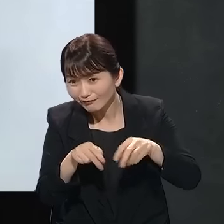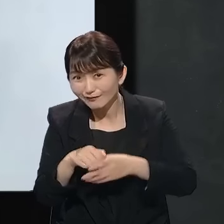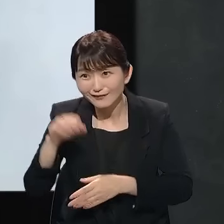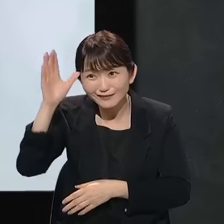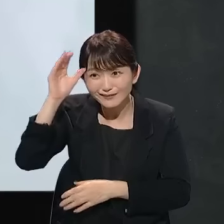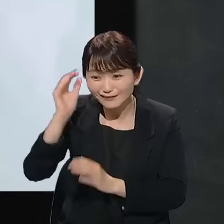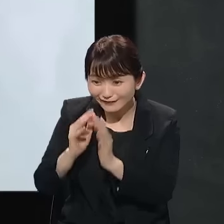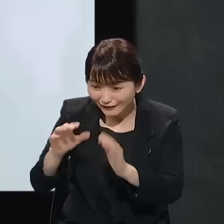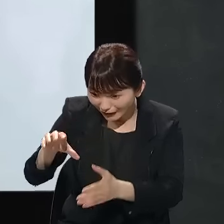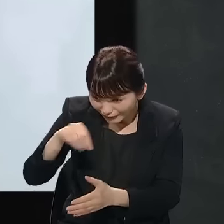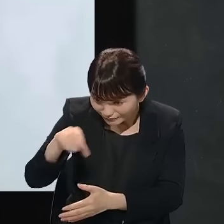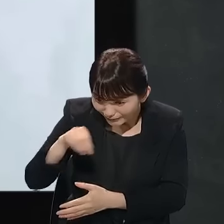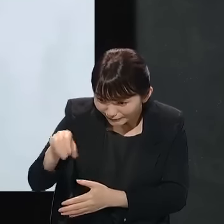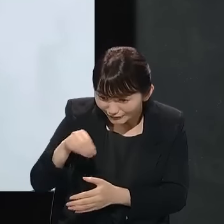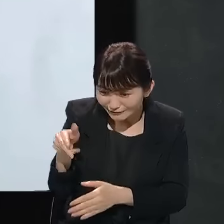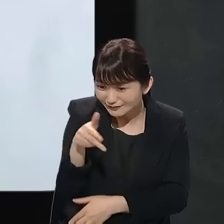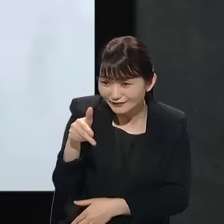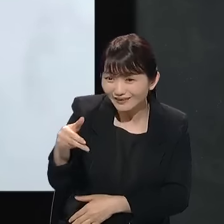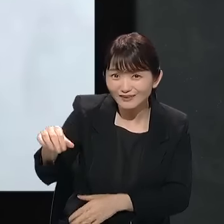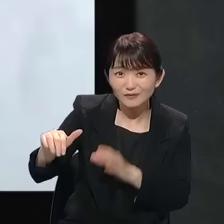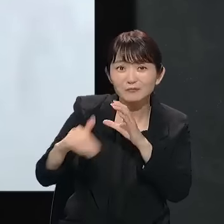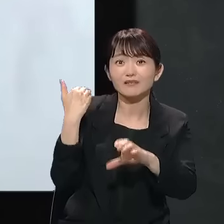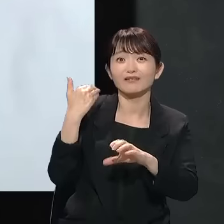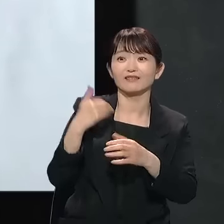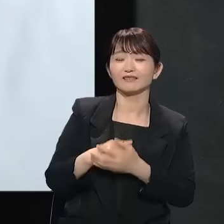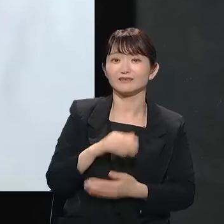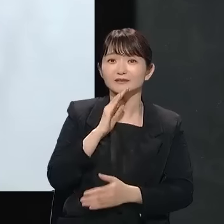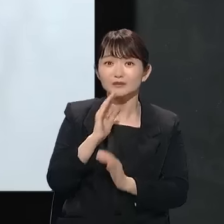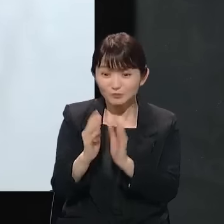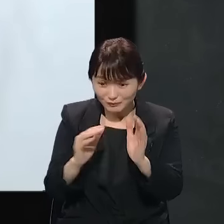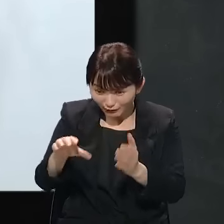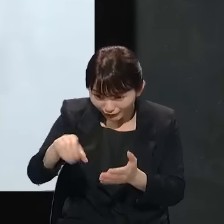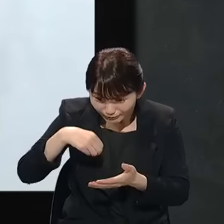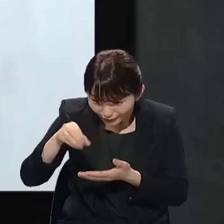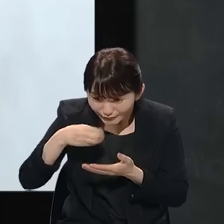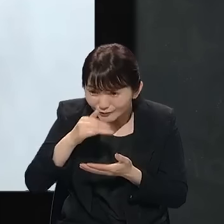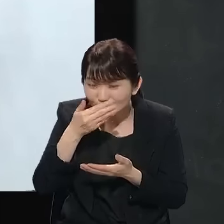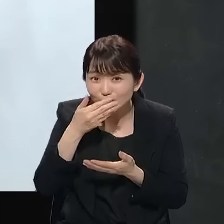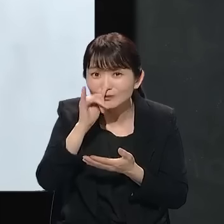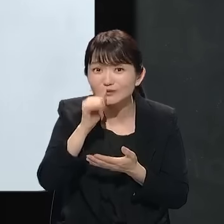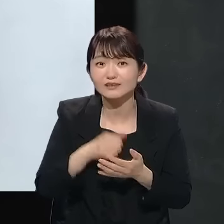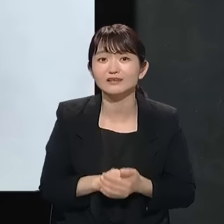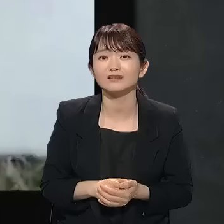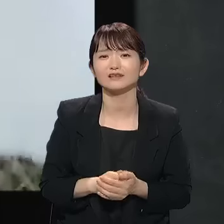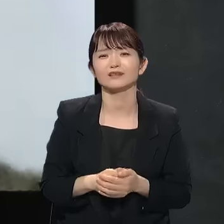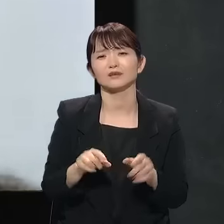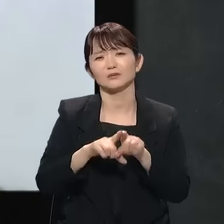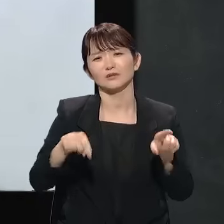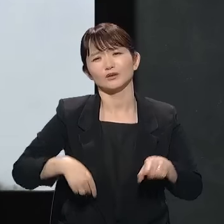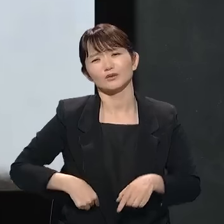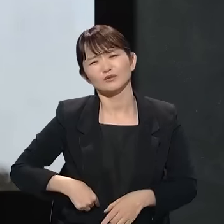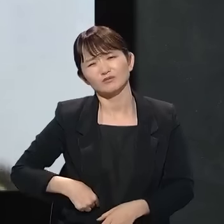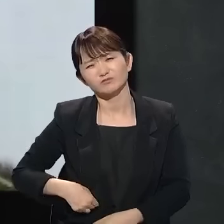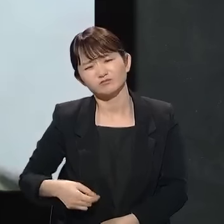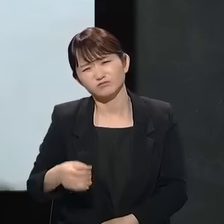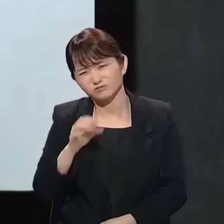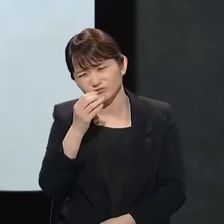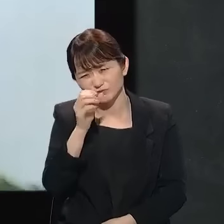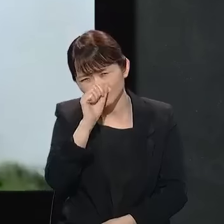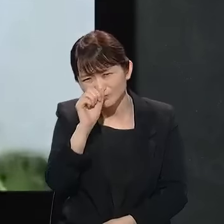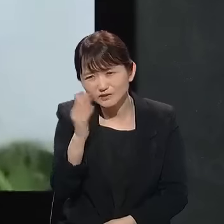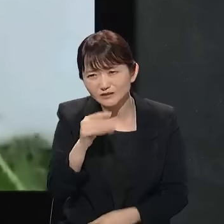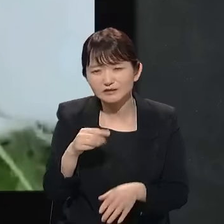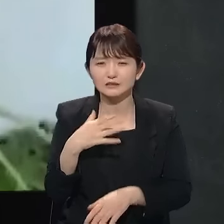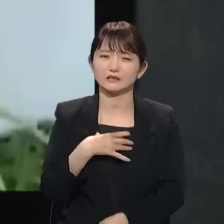장면을 촬영해 주셨어요. 예? 진짜 풀을 뜯어먹고 있습니다. 쌀이는 평소 속이 좀 안 좋을 때면 저렇게 일부러